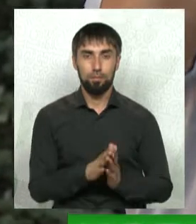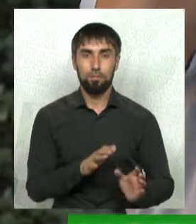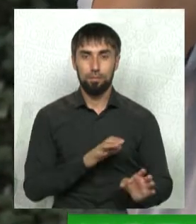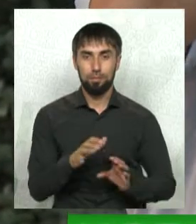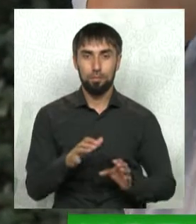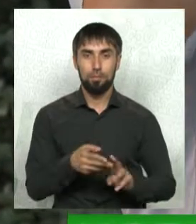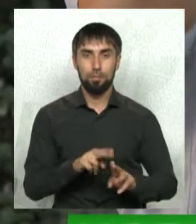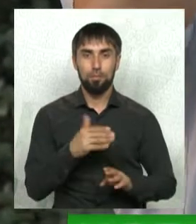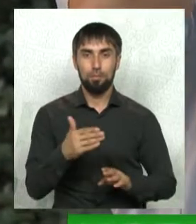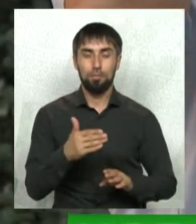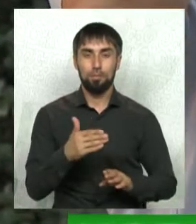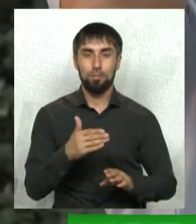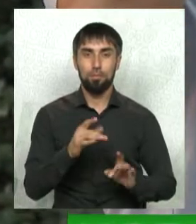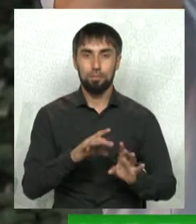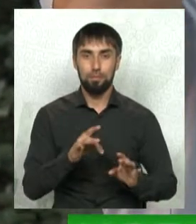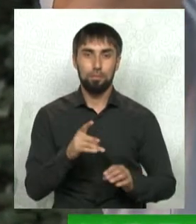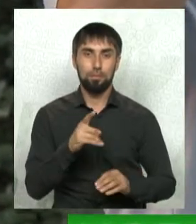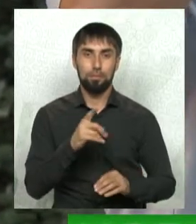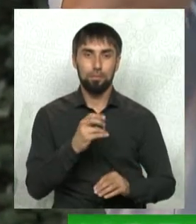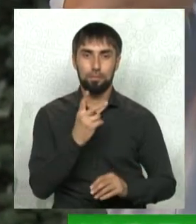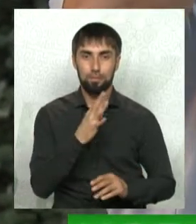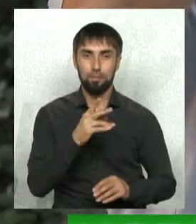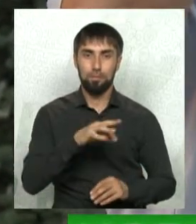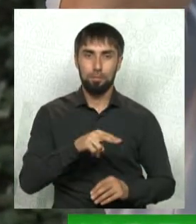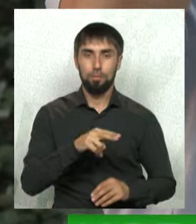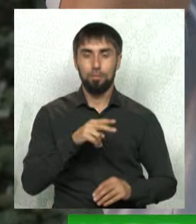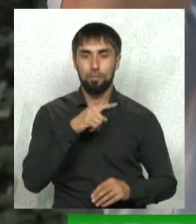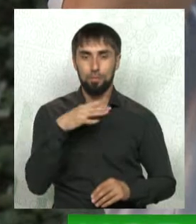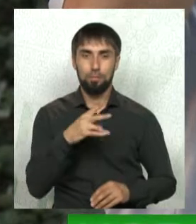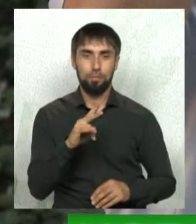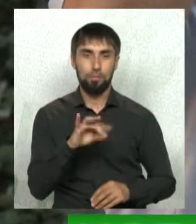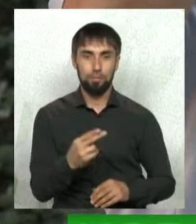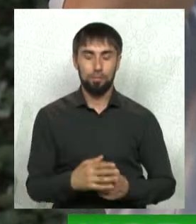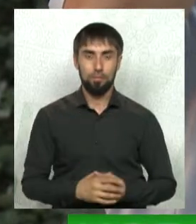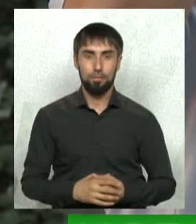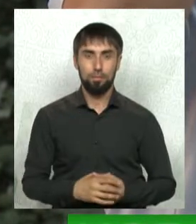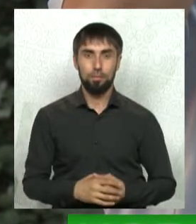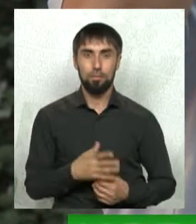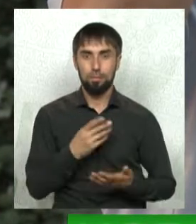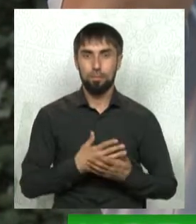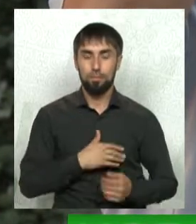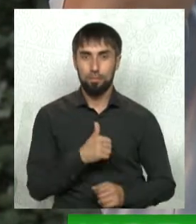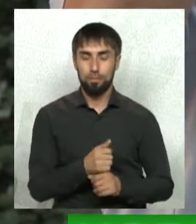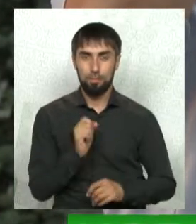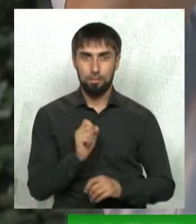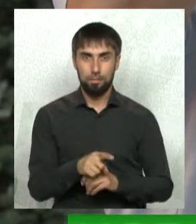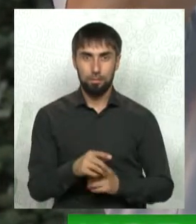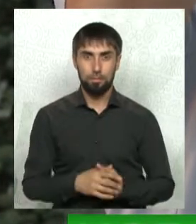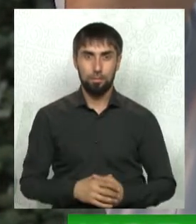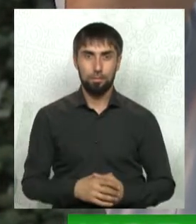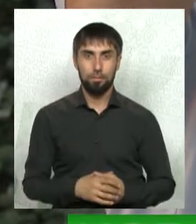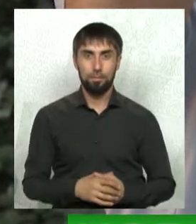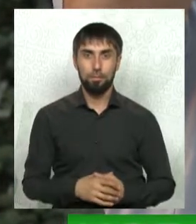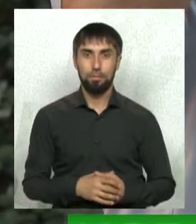обеспечить конституционные права граждан, независимо от пола, расы и национальности. Наша главная задача